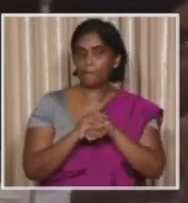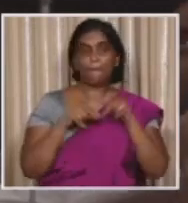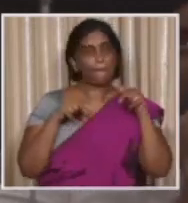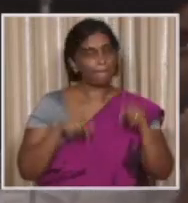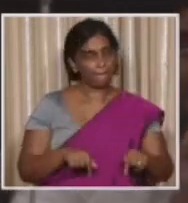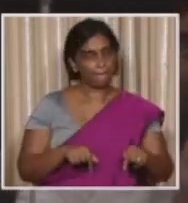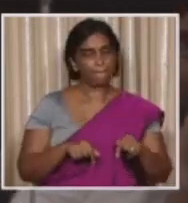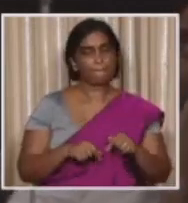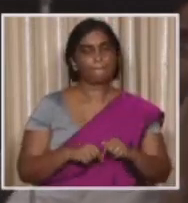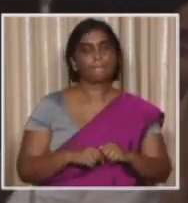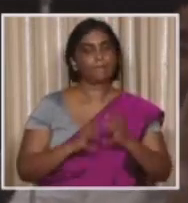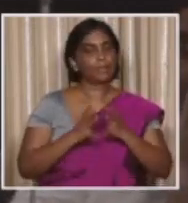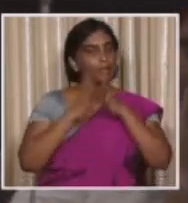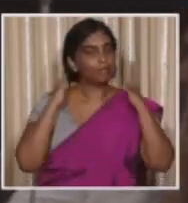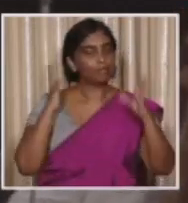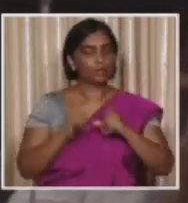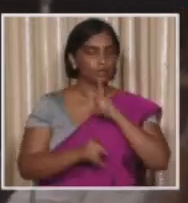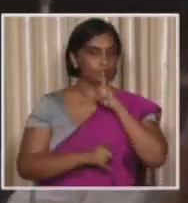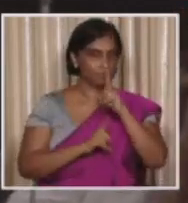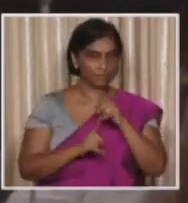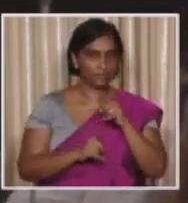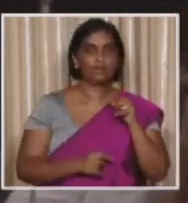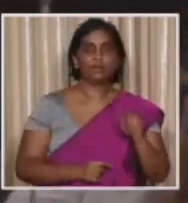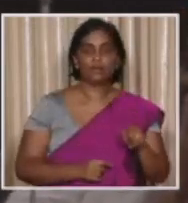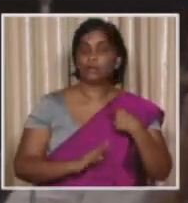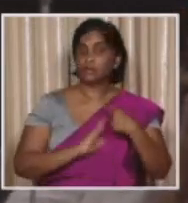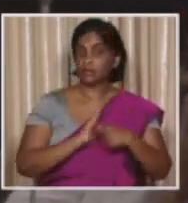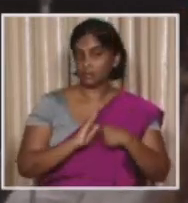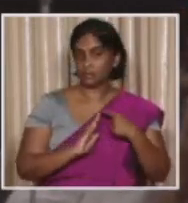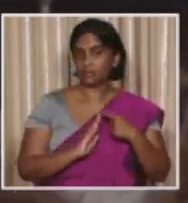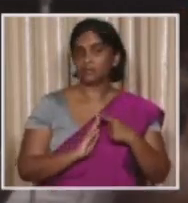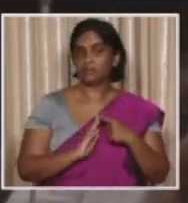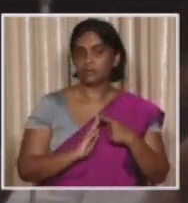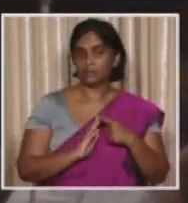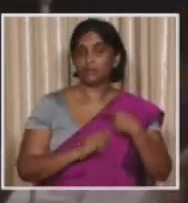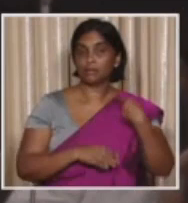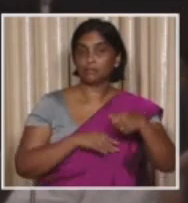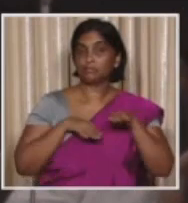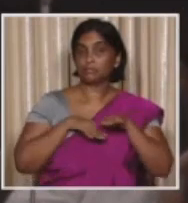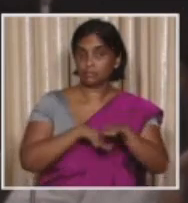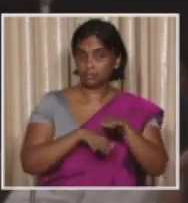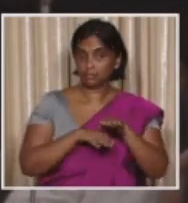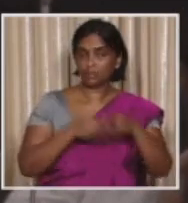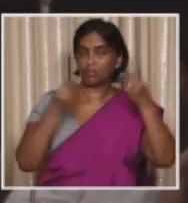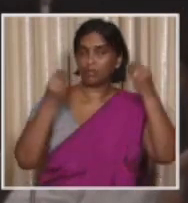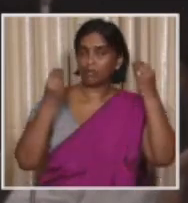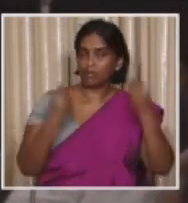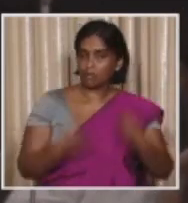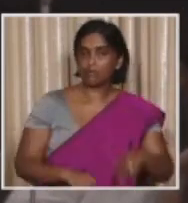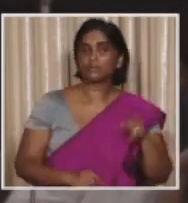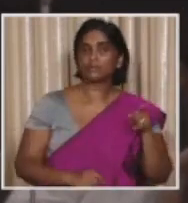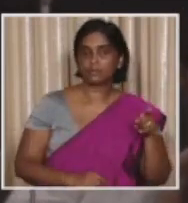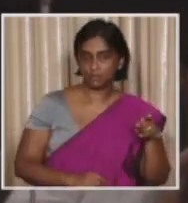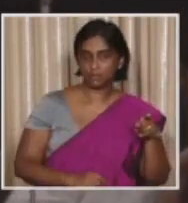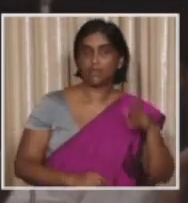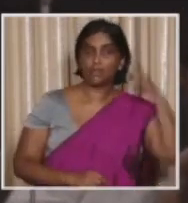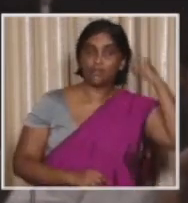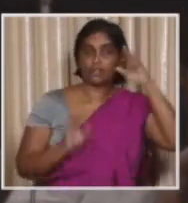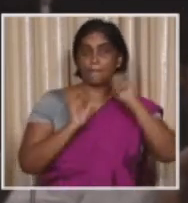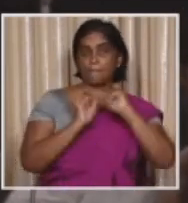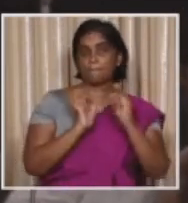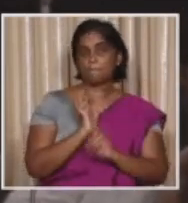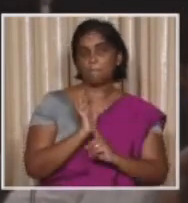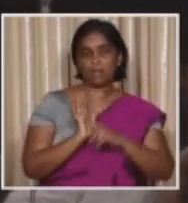අද බොහෝ දෙනෙක් කියනවා මේ රටේ ඇඟලුම් කර්මාන්තය කඩාගෙන වැටලා තියෙන්නේ කියලා. විදුලි බිල